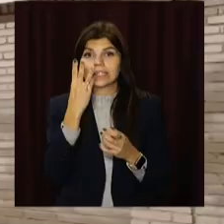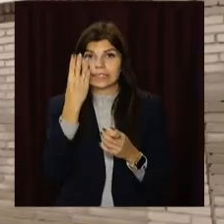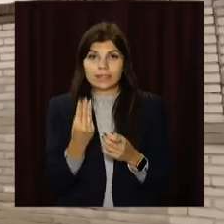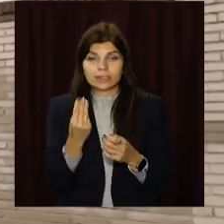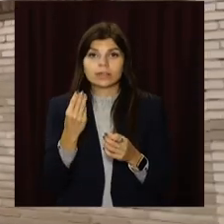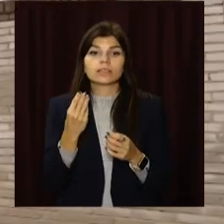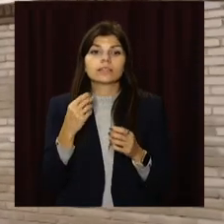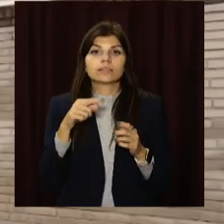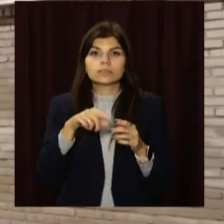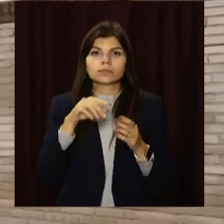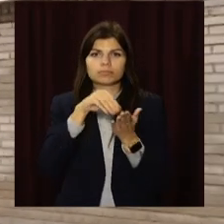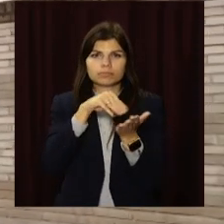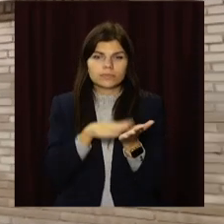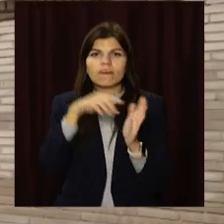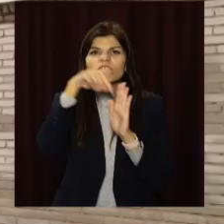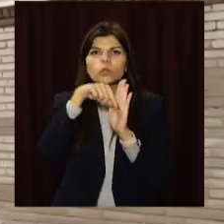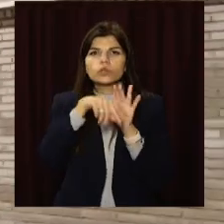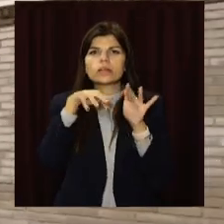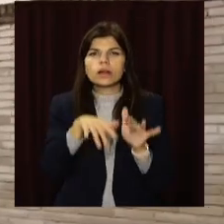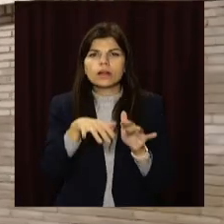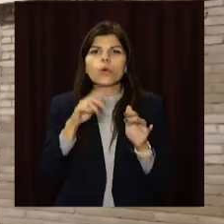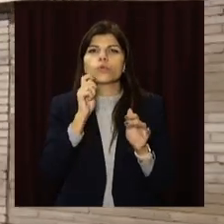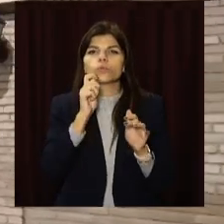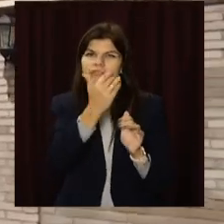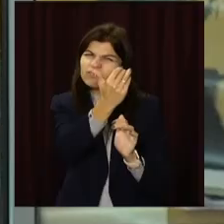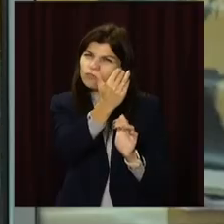термін зареєструватися в органах внутрішніх справ країни.